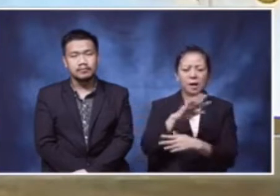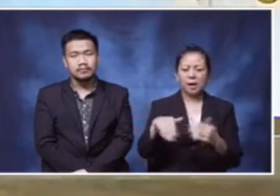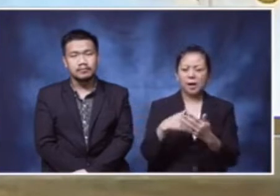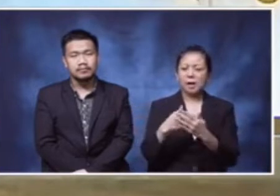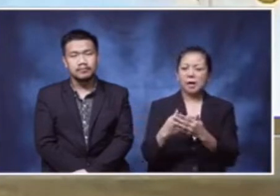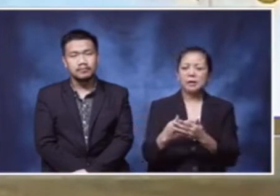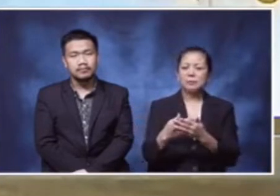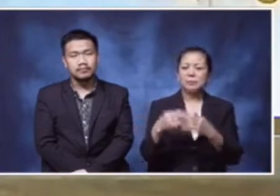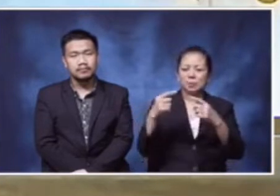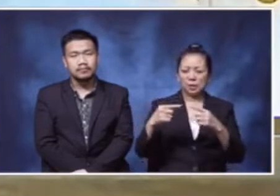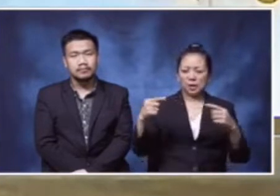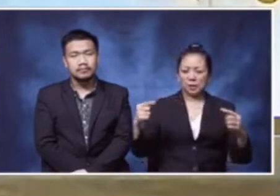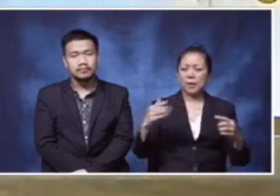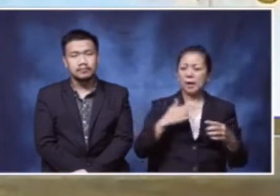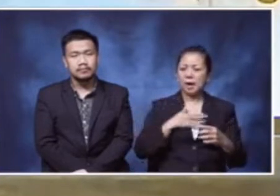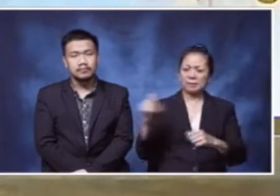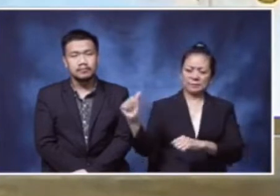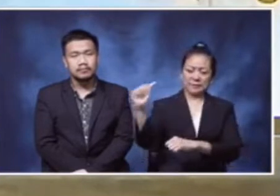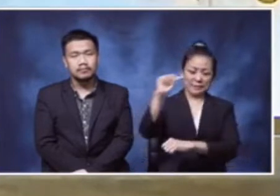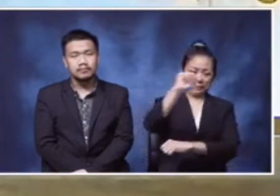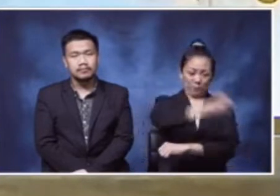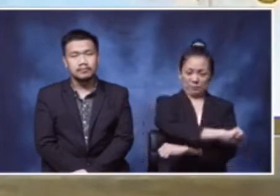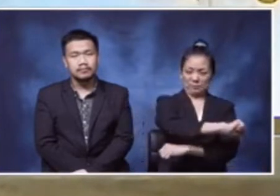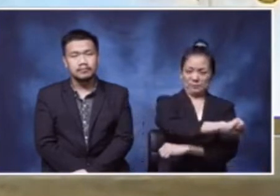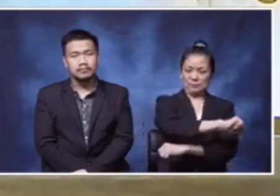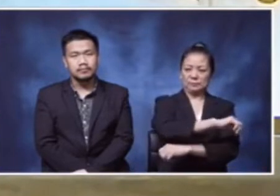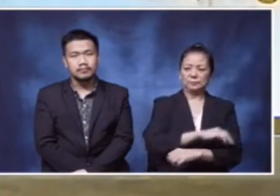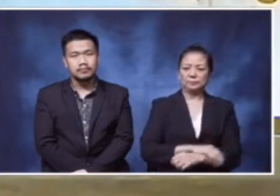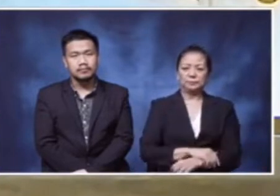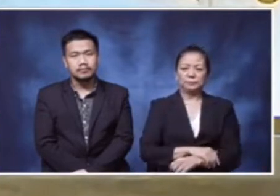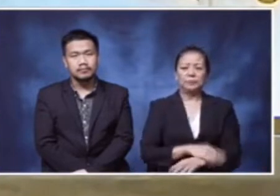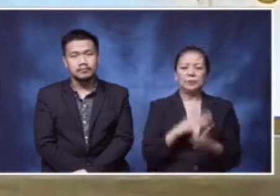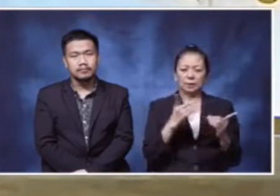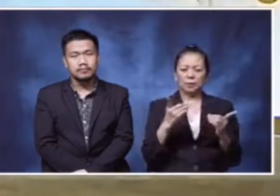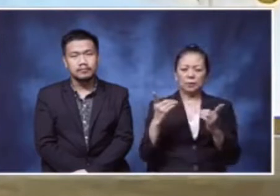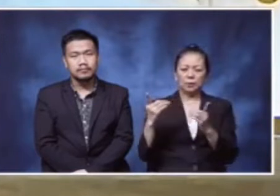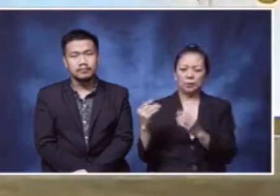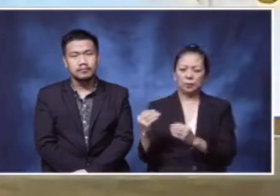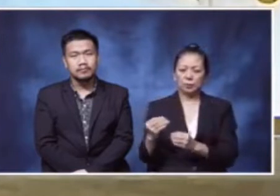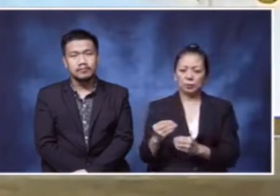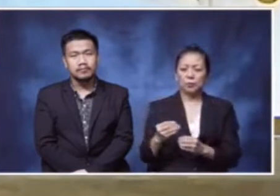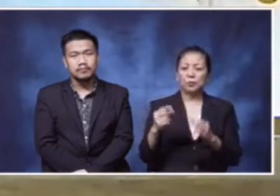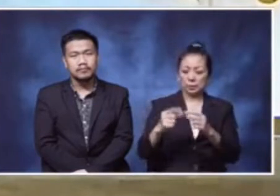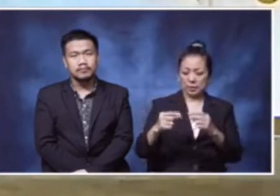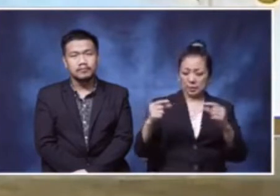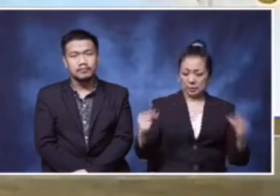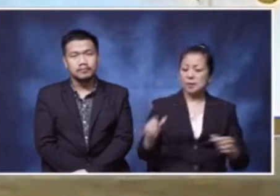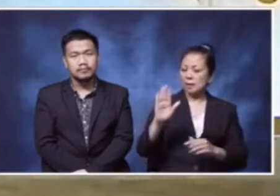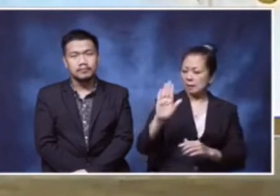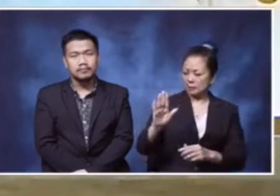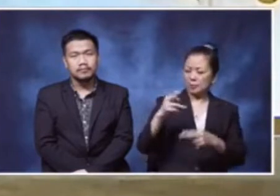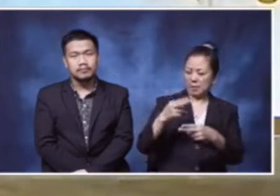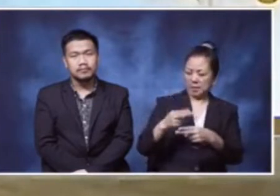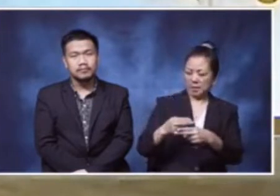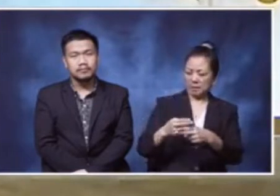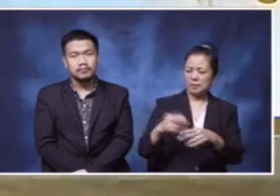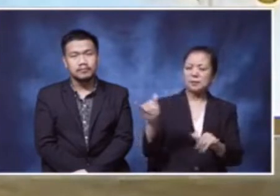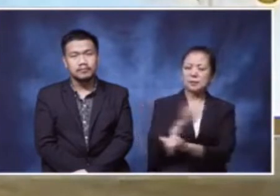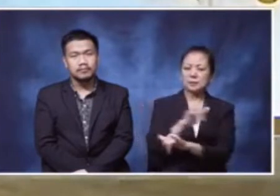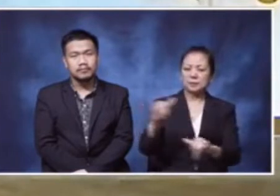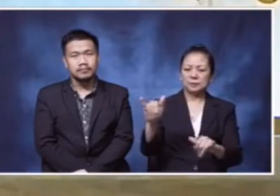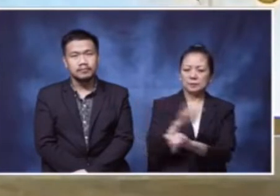mga kaaway ay aking nilipol. Gagawin kong dakila ang iyong pangalan tulad